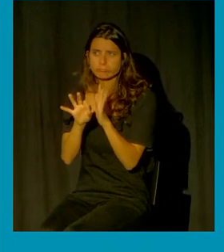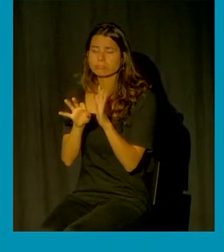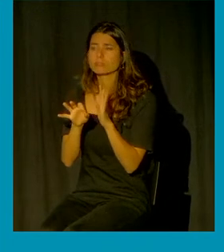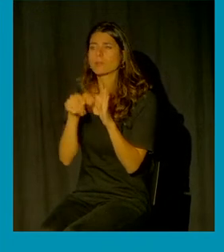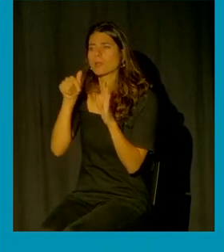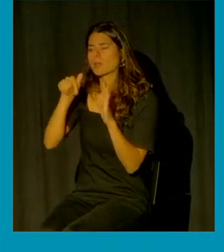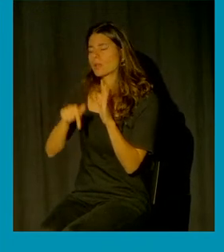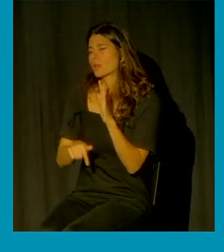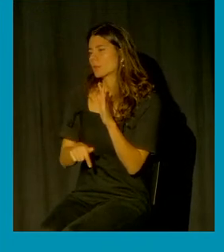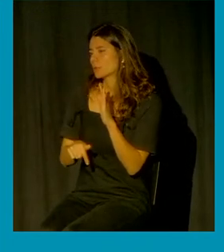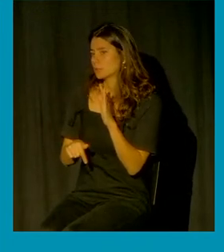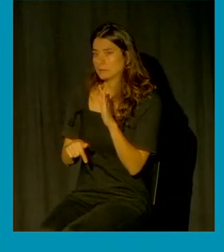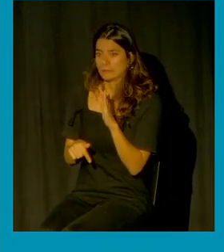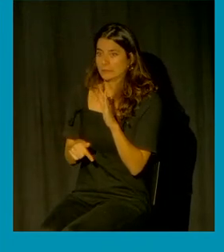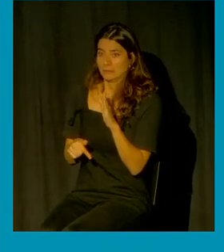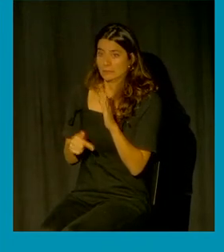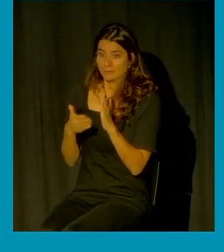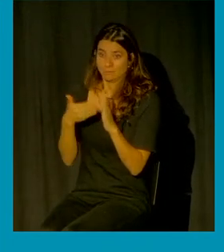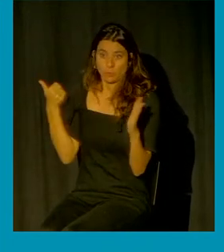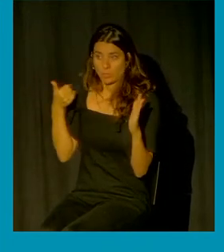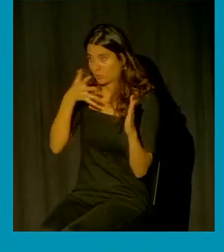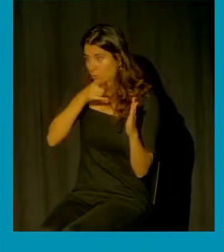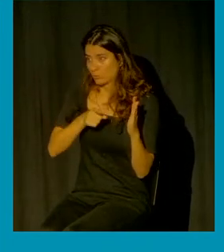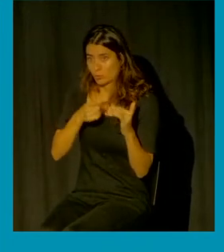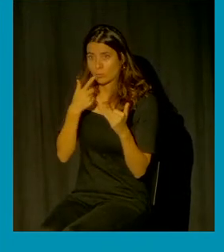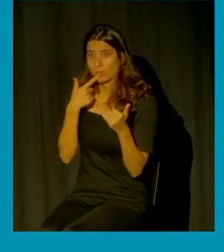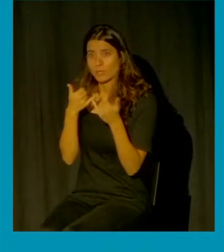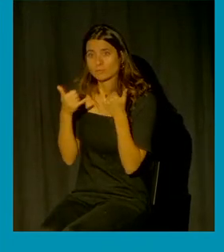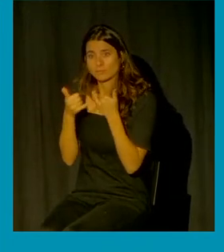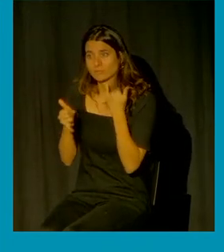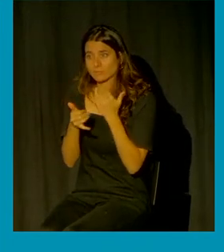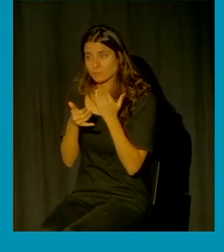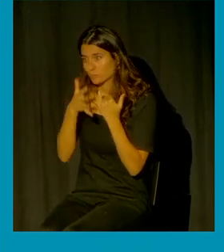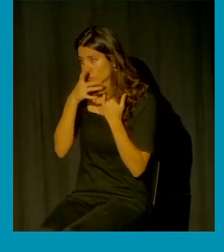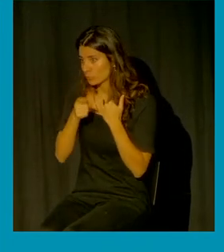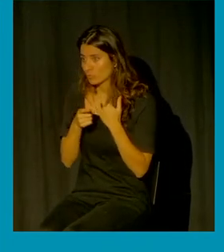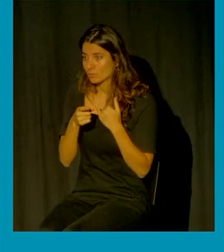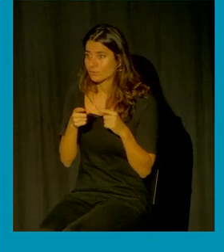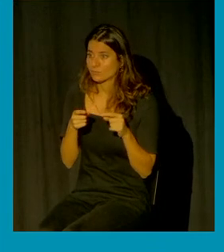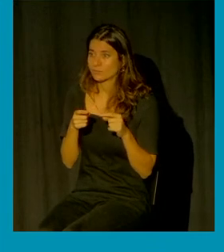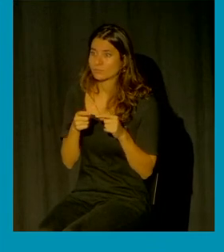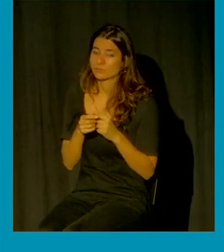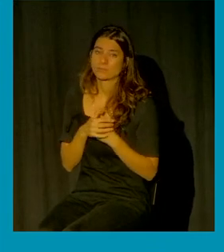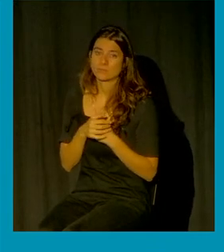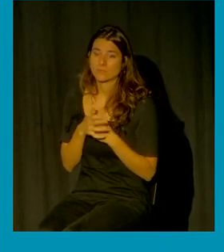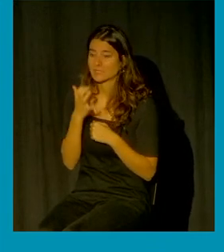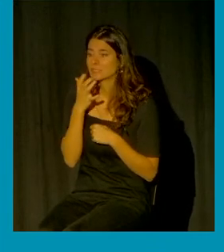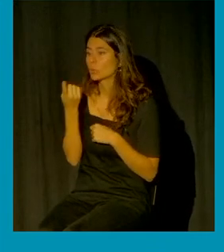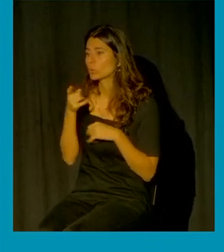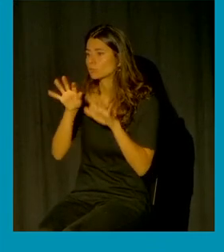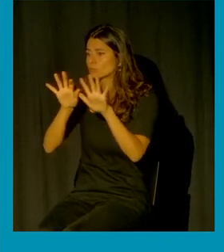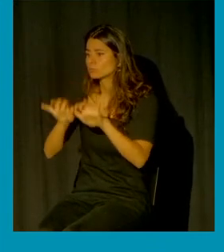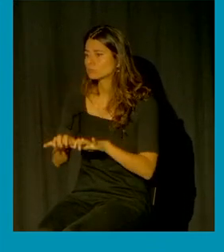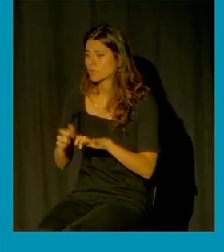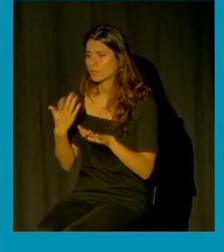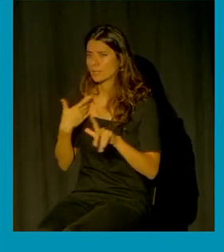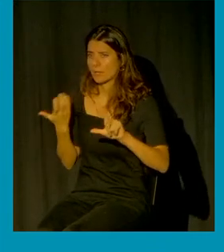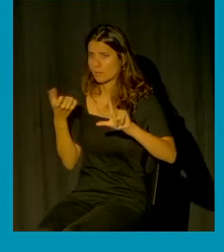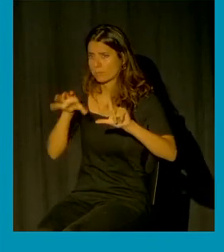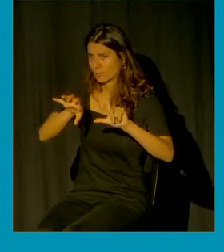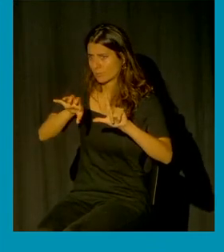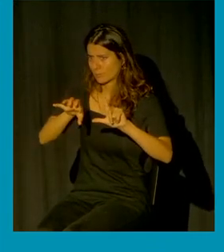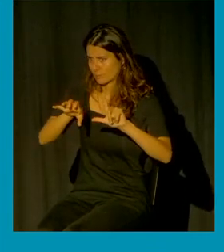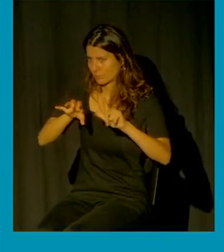pràcticament irreversible és a dir som conscients que a nivell tècnic quan un contingut s'ha compartit